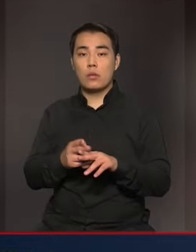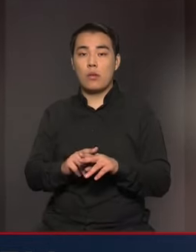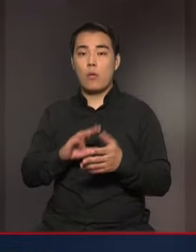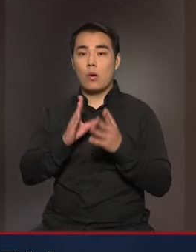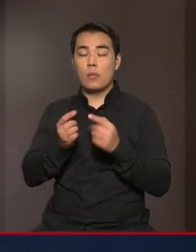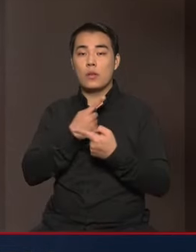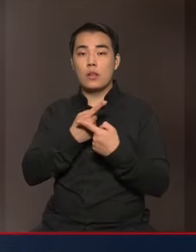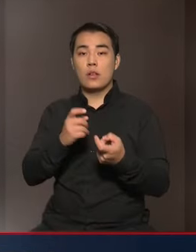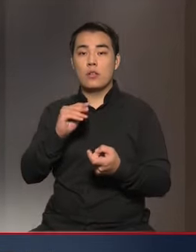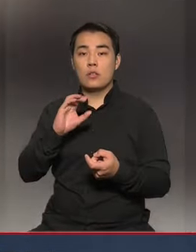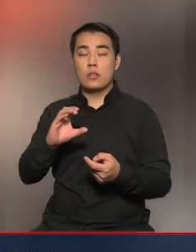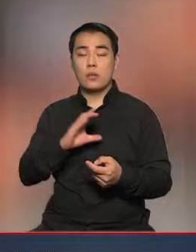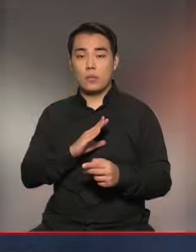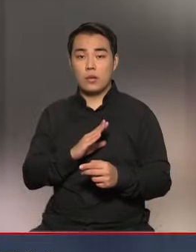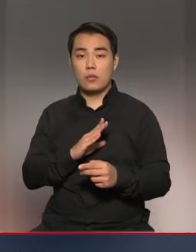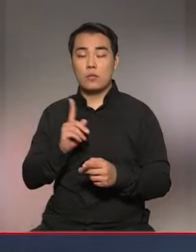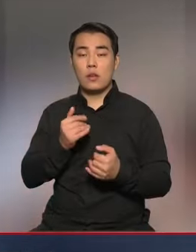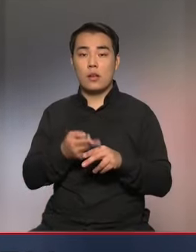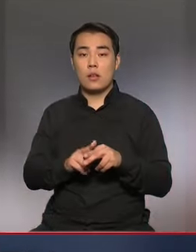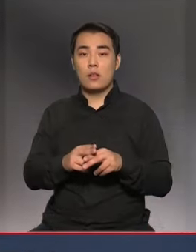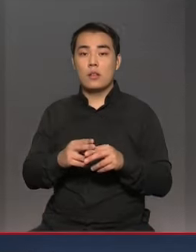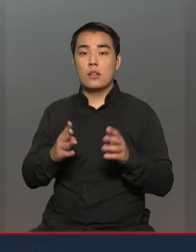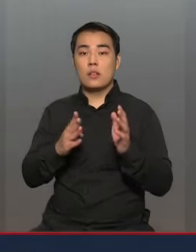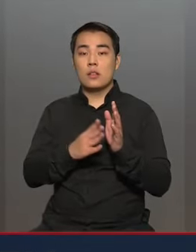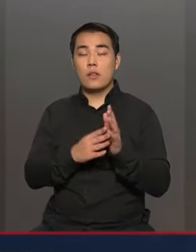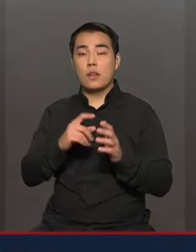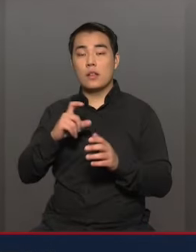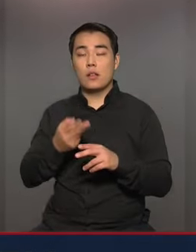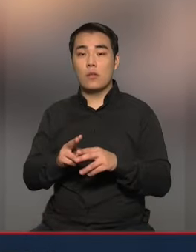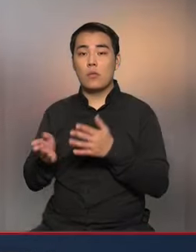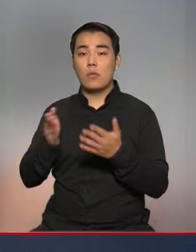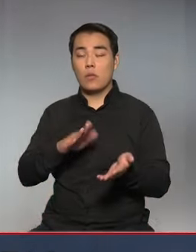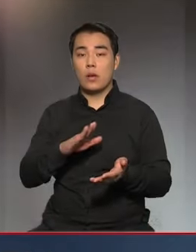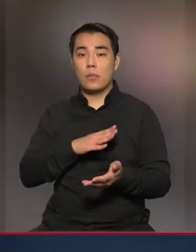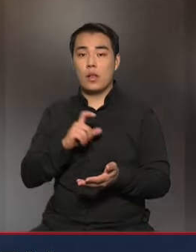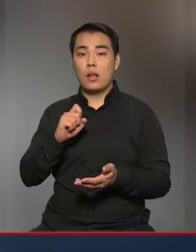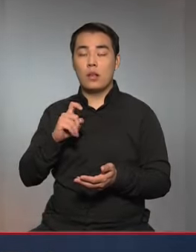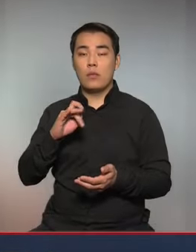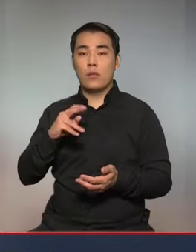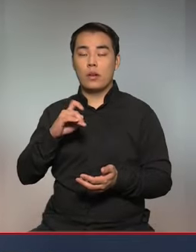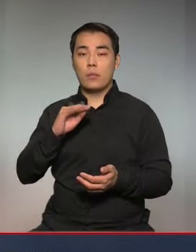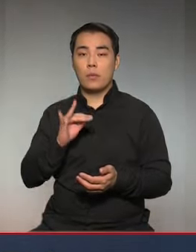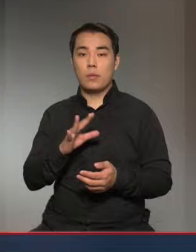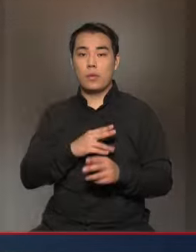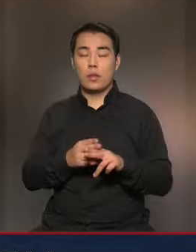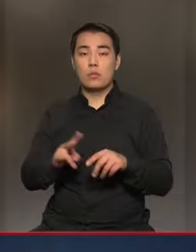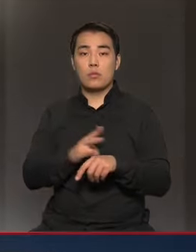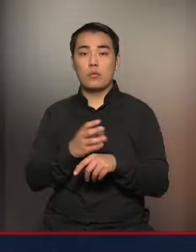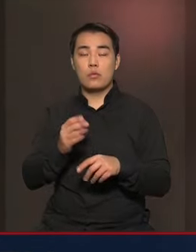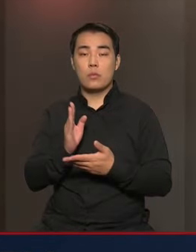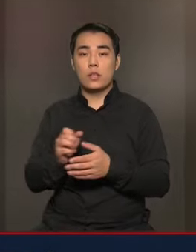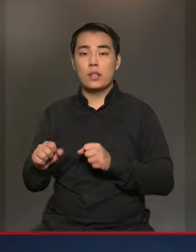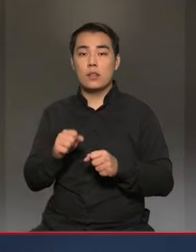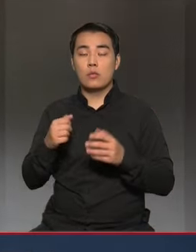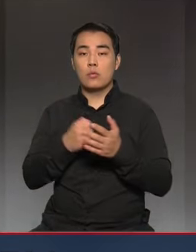объявили чрезвычайное положение. Две этажки упало в районе Аль-Фараби. Имейте в виду, ночью еще будет трясти,